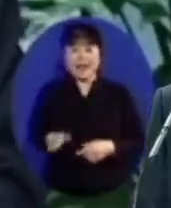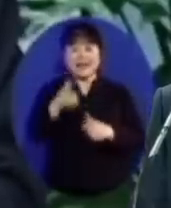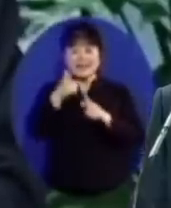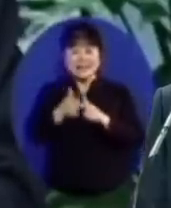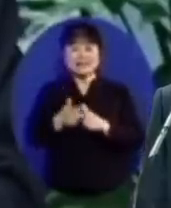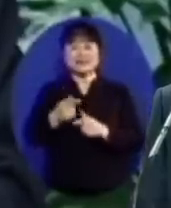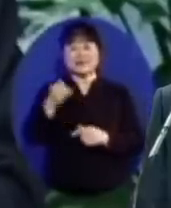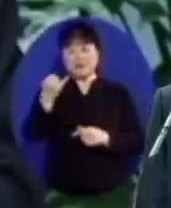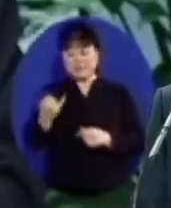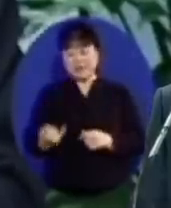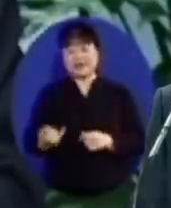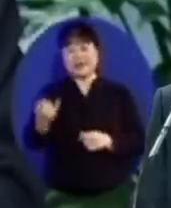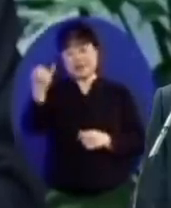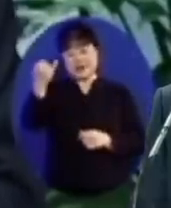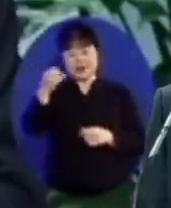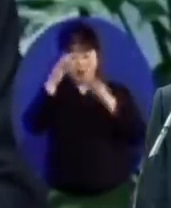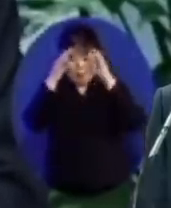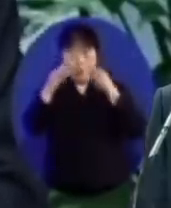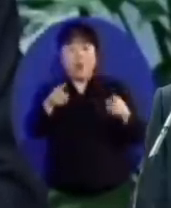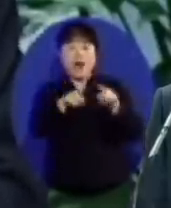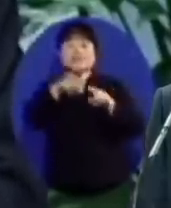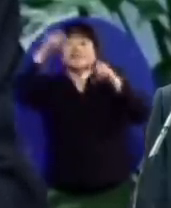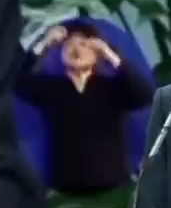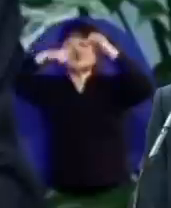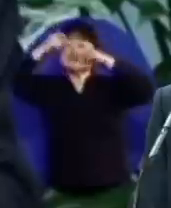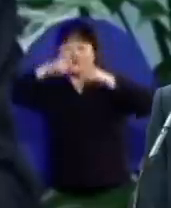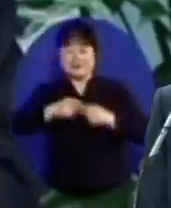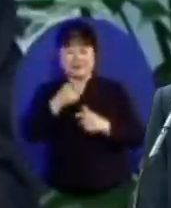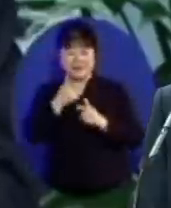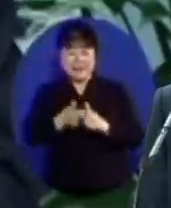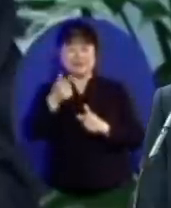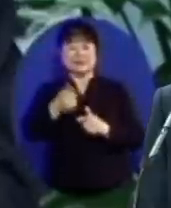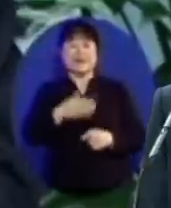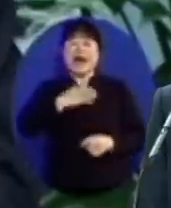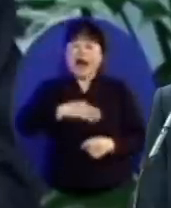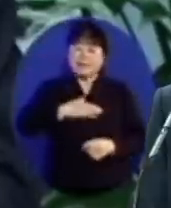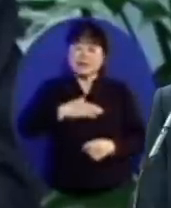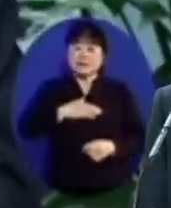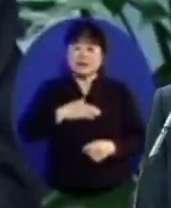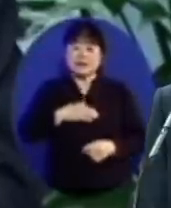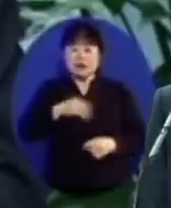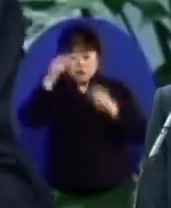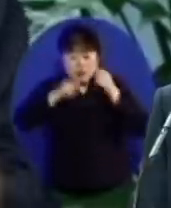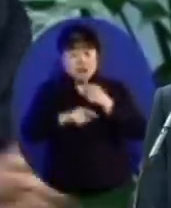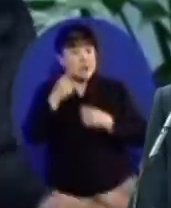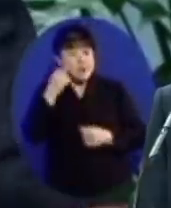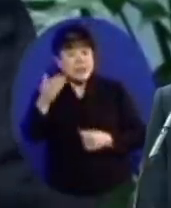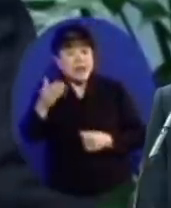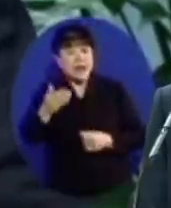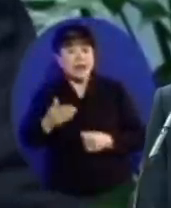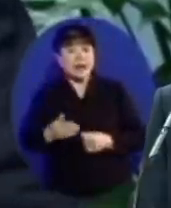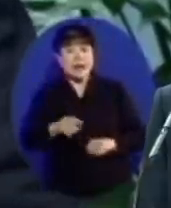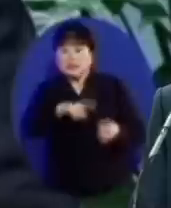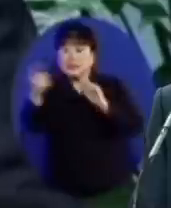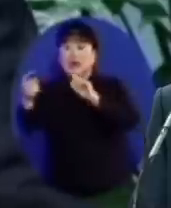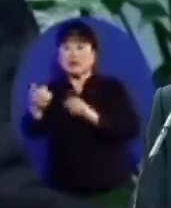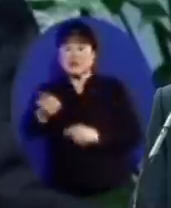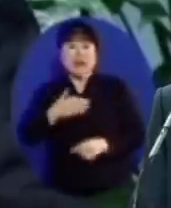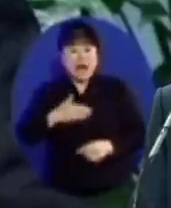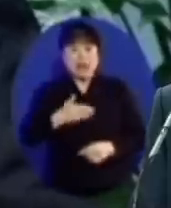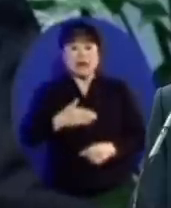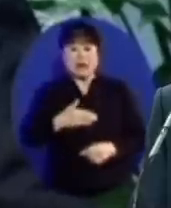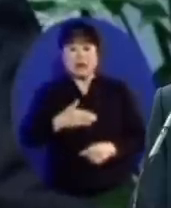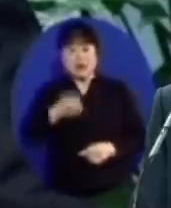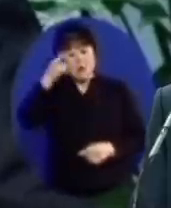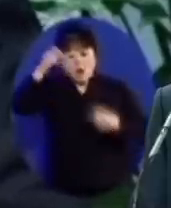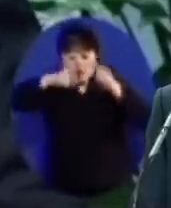예수님이 마르다와 마르와와 함께 울었었습니다. 예수님이 다 알면서 왜 웁니까? 그렇게 생각합니다. 본연히 살아날 사람을 보고 알면서